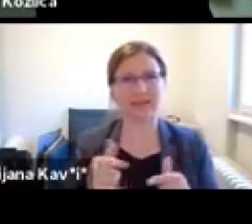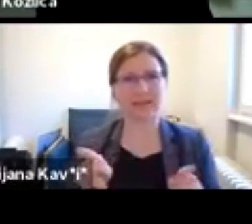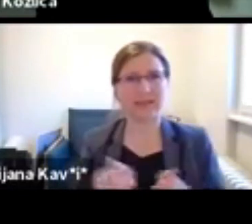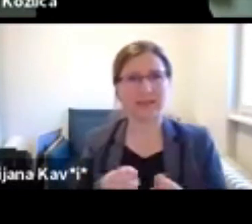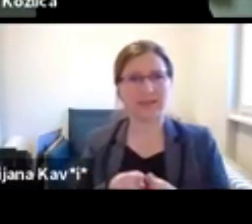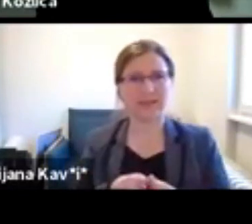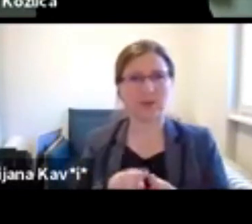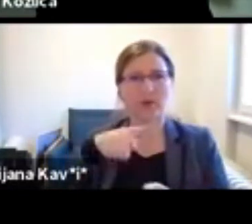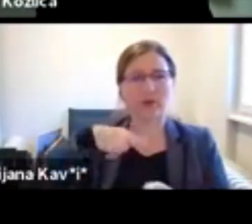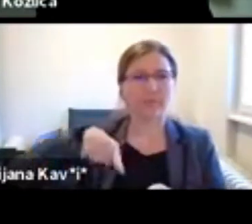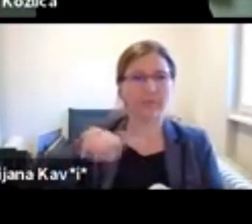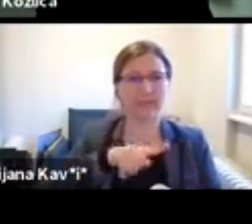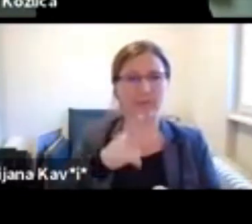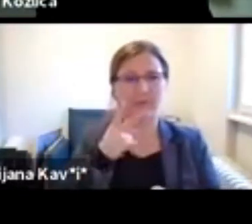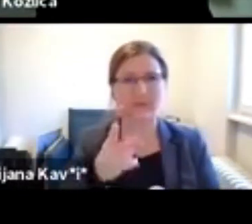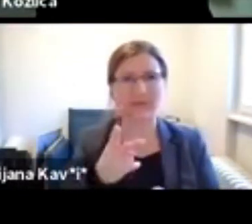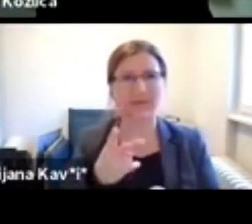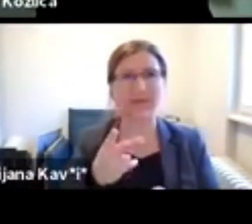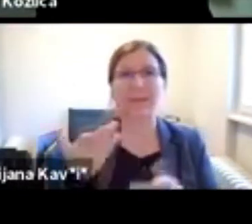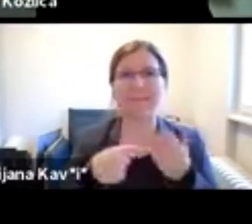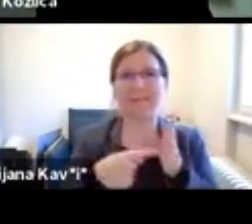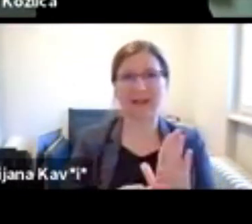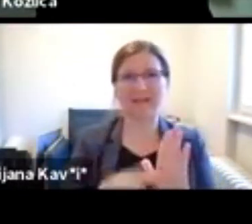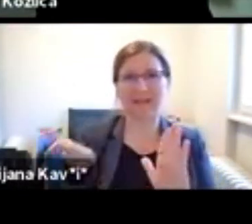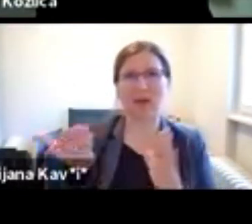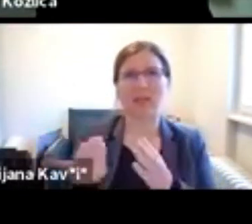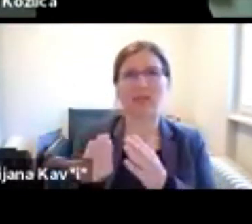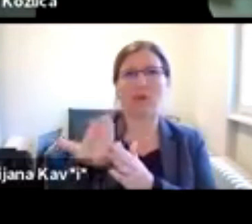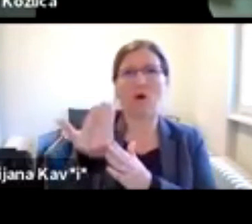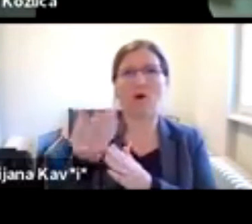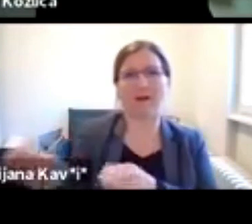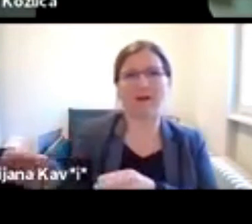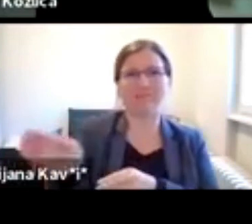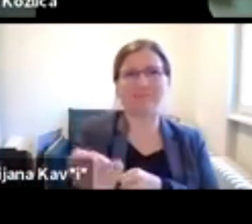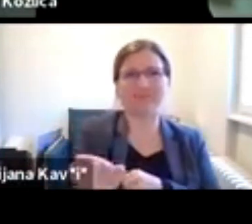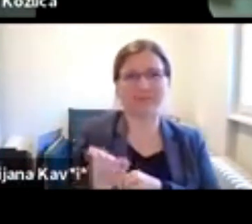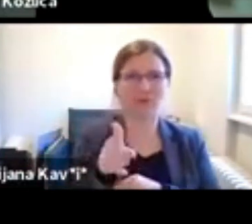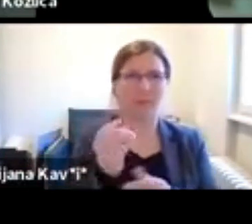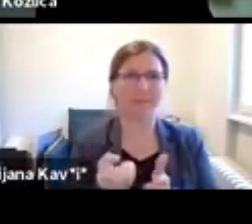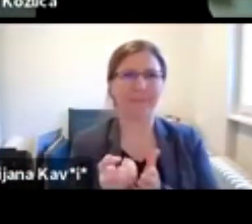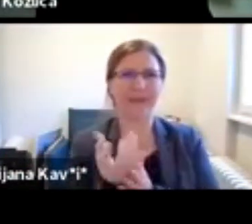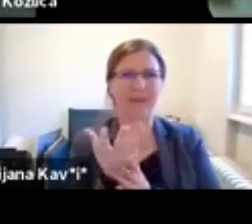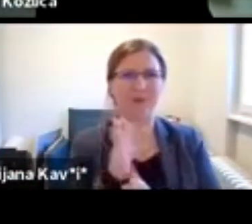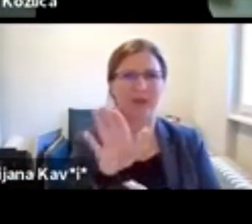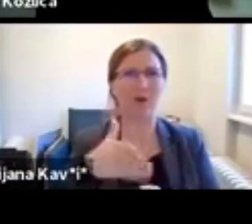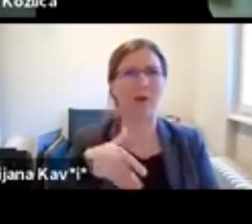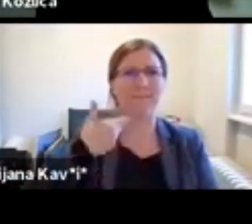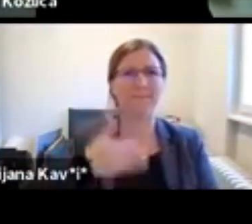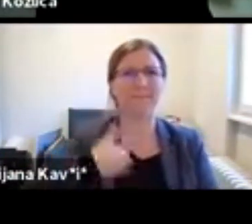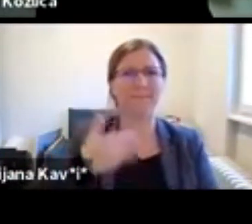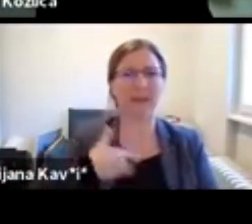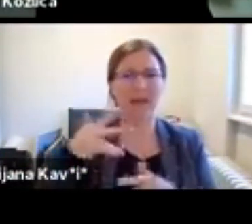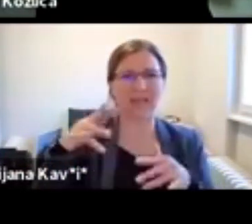neke buduće nove snage. Prirodno je normalno da dolaze mlađi ljudi. Vjerujem da će